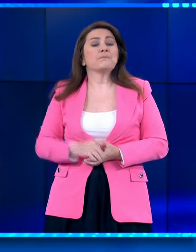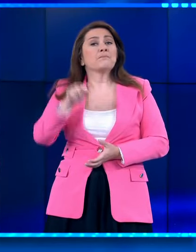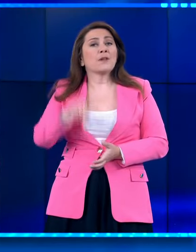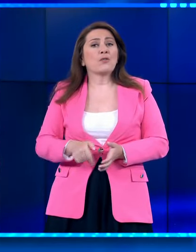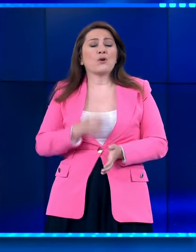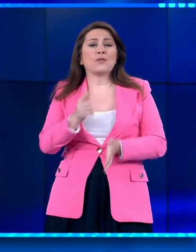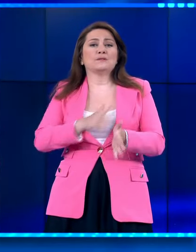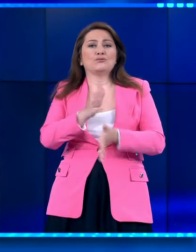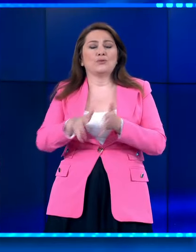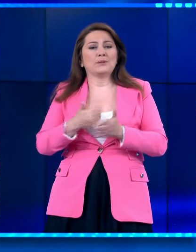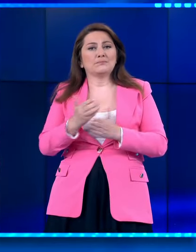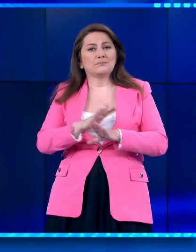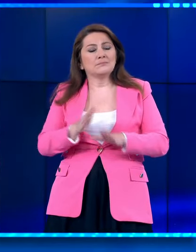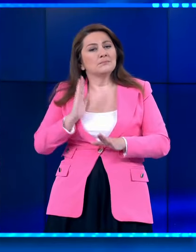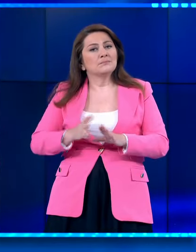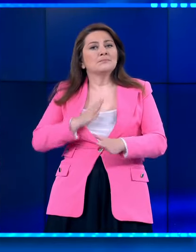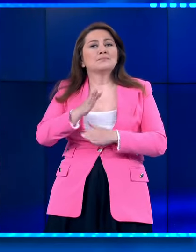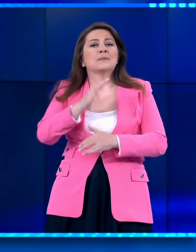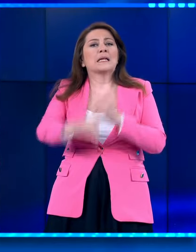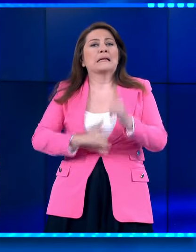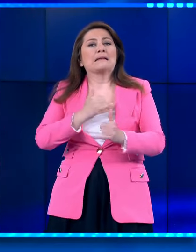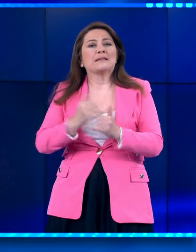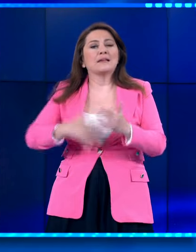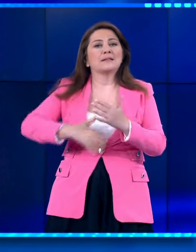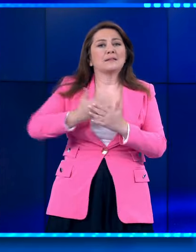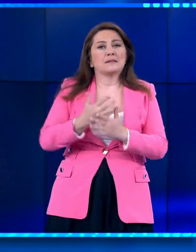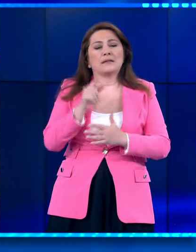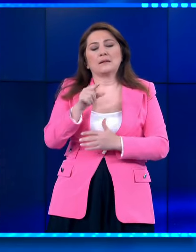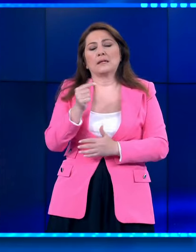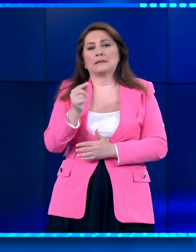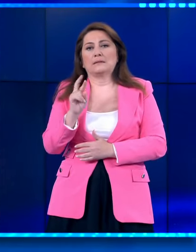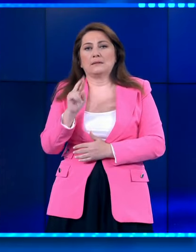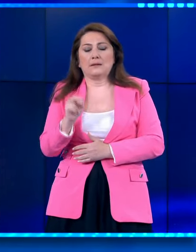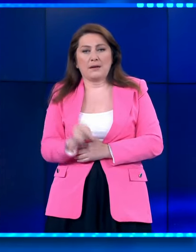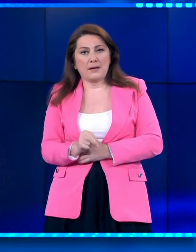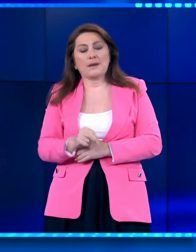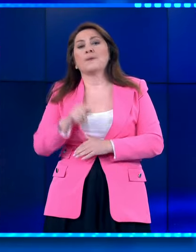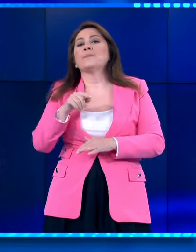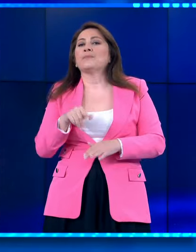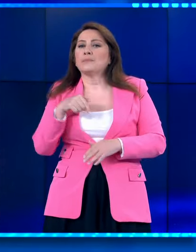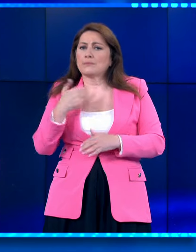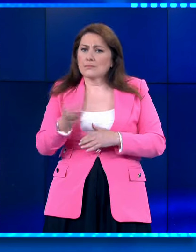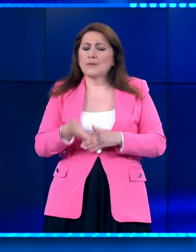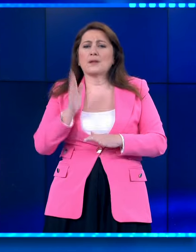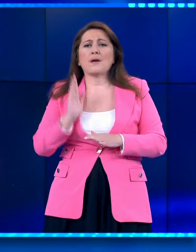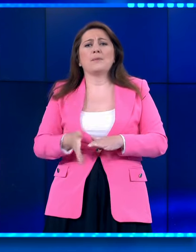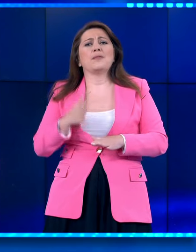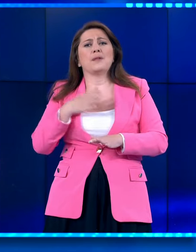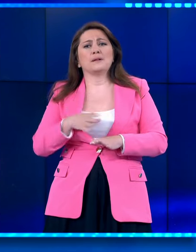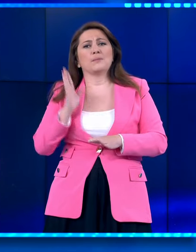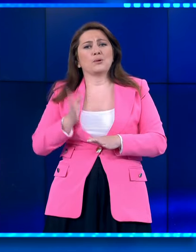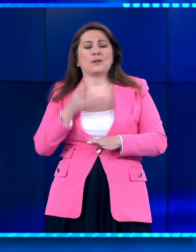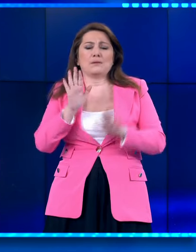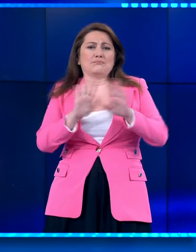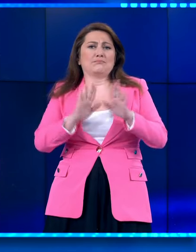Και εδώ ολοκληρώθηκε το απογευματινό δελτίο ειδήσεων του Star. Για συνεχή ενημέρωση επισκεφτείτε την ιστοσελίδα μας star.gr. Ακολουθεί η